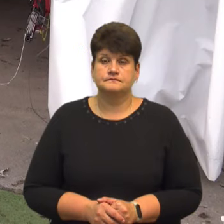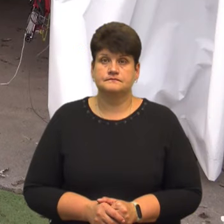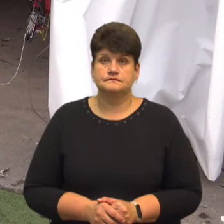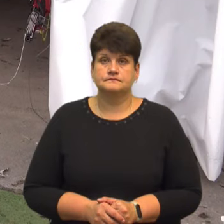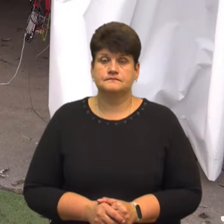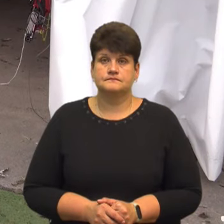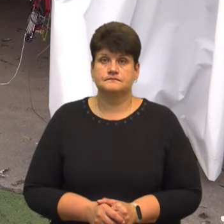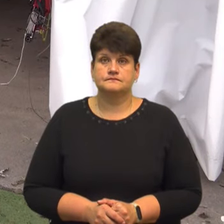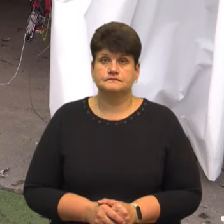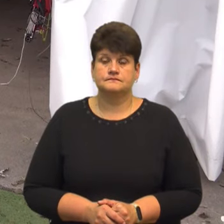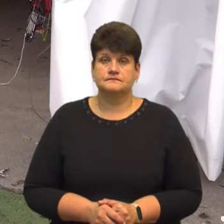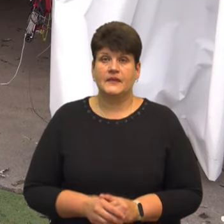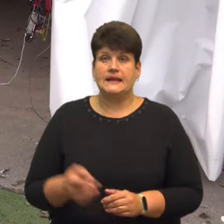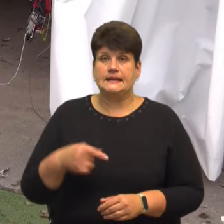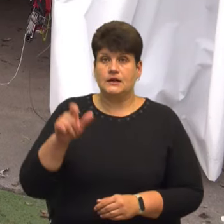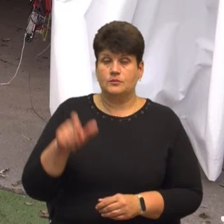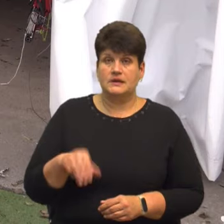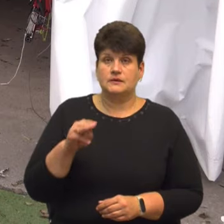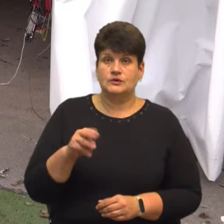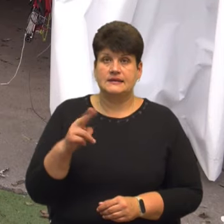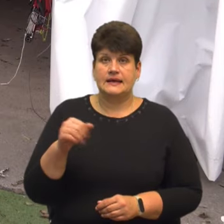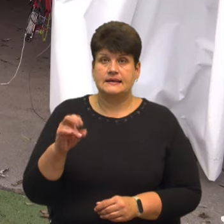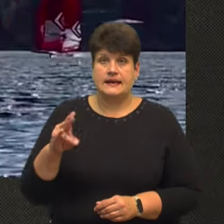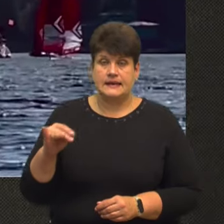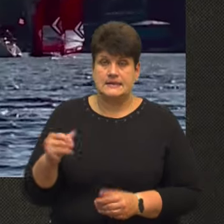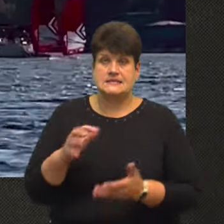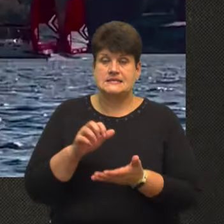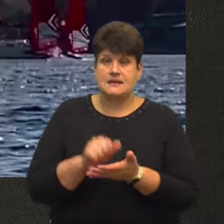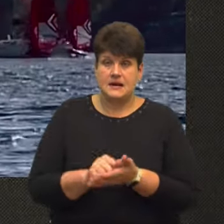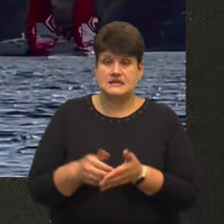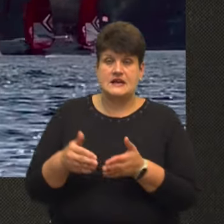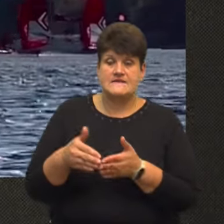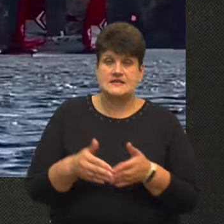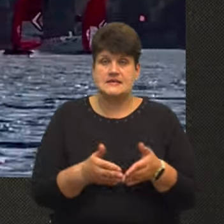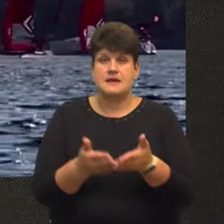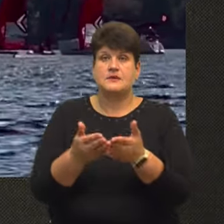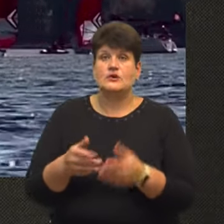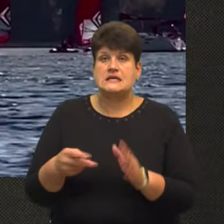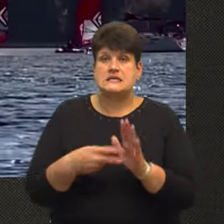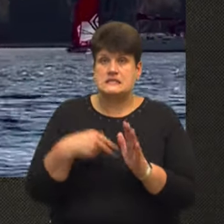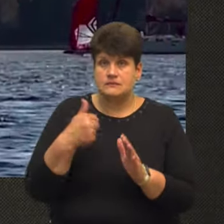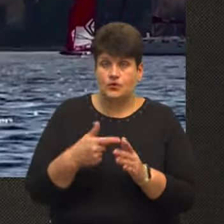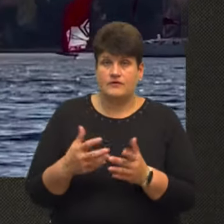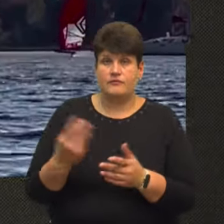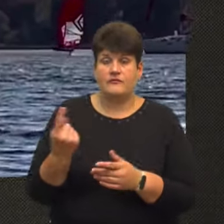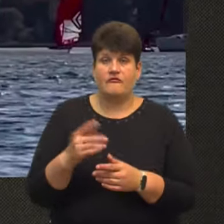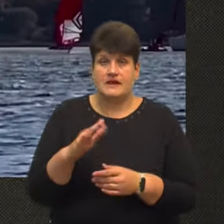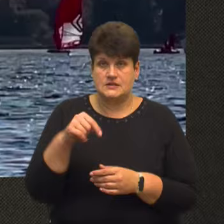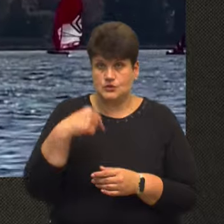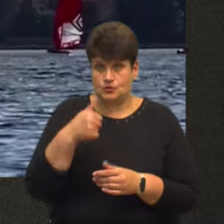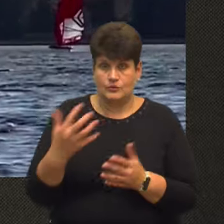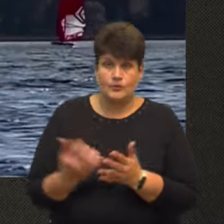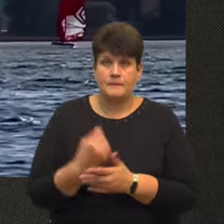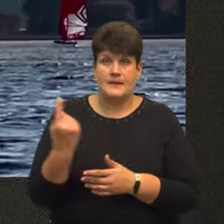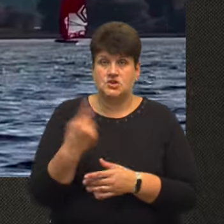Тернопіль тернополянин Тімур данієлян займається вінсерфінгом 7 років у вересні цього року він здобув перше місце на чемпіонаті України з